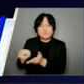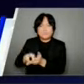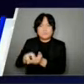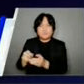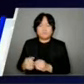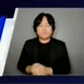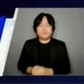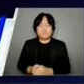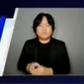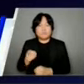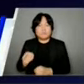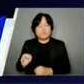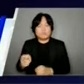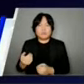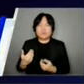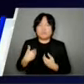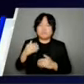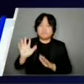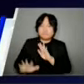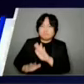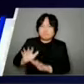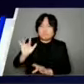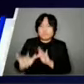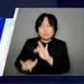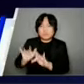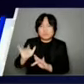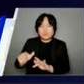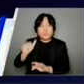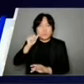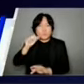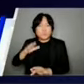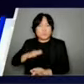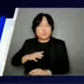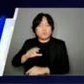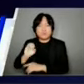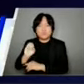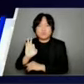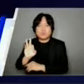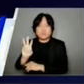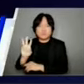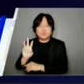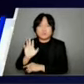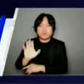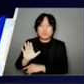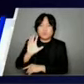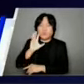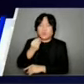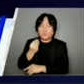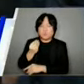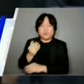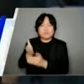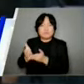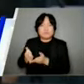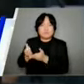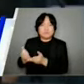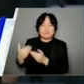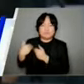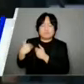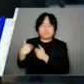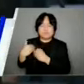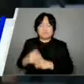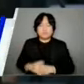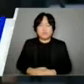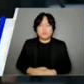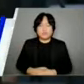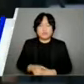sa masaserang bahagi ng katawan ang isa sa mga babaeng OFW noong kanilang bankero. Sa takot na